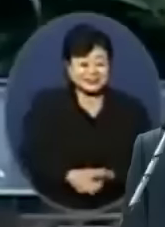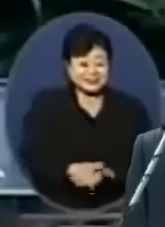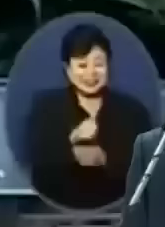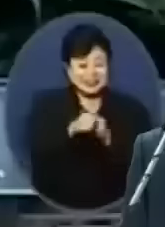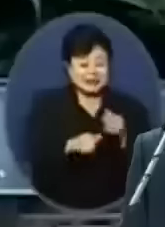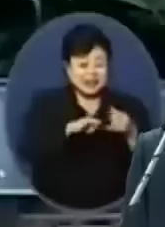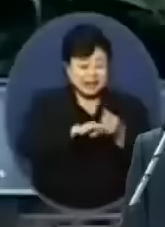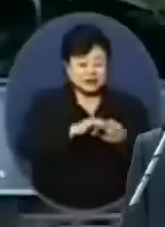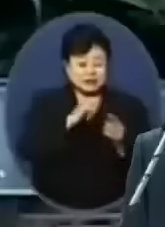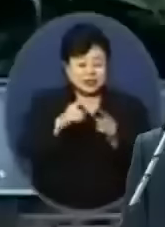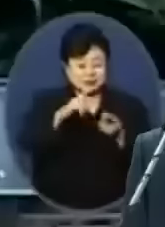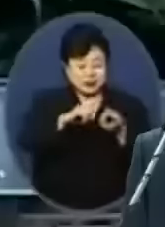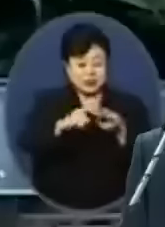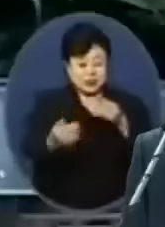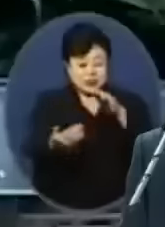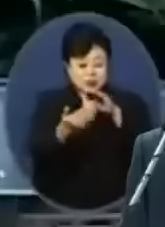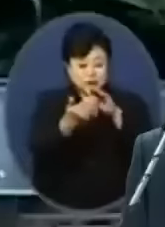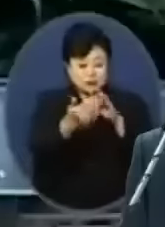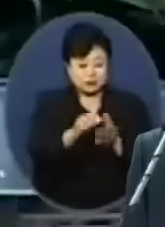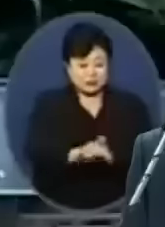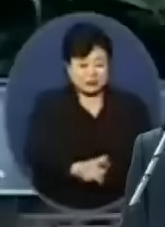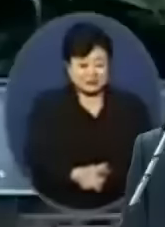하나님의 약속 말씀대로